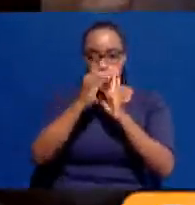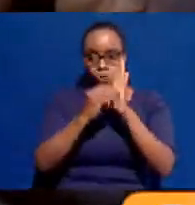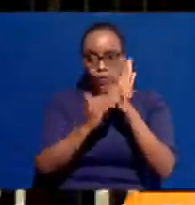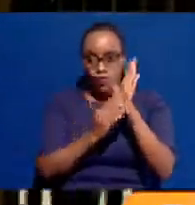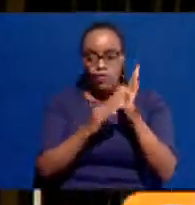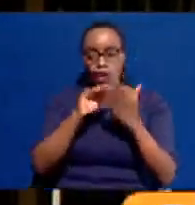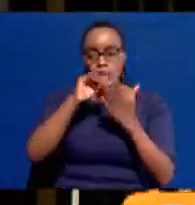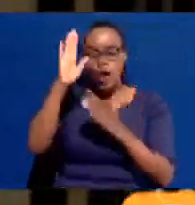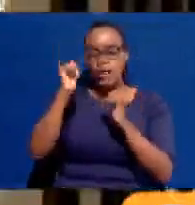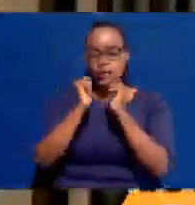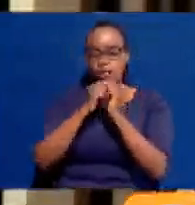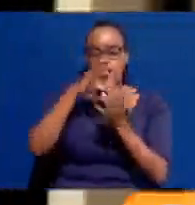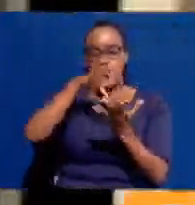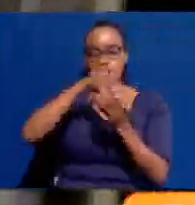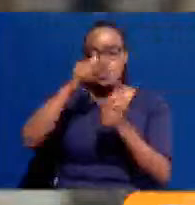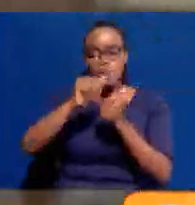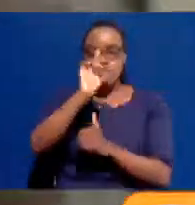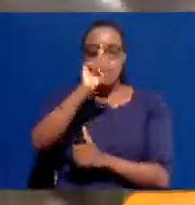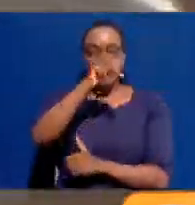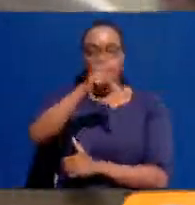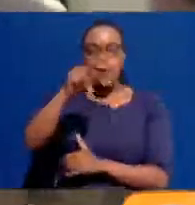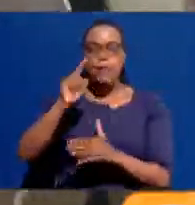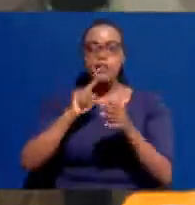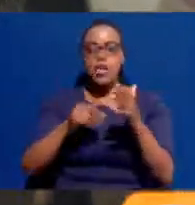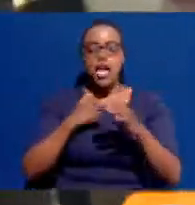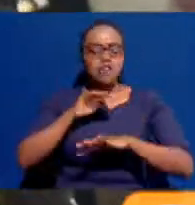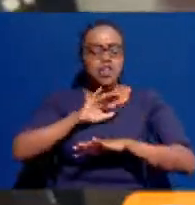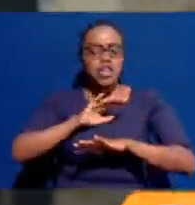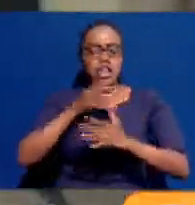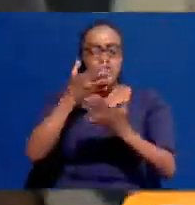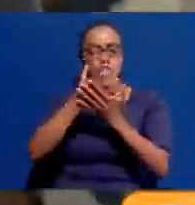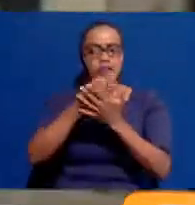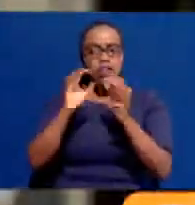punde zaidi ambazo DPP anasema hazina ushahidi